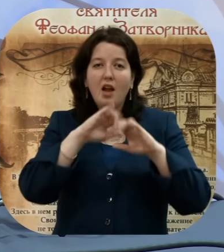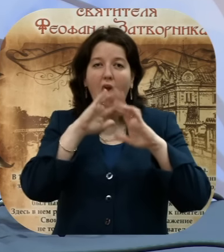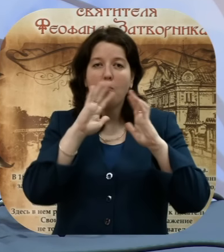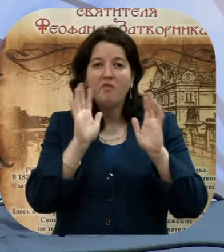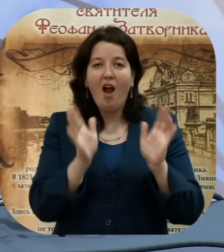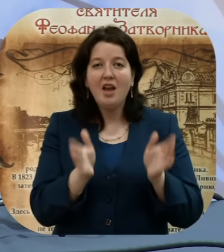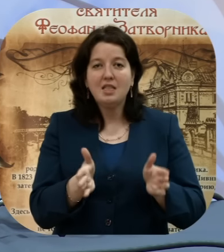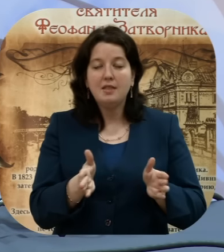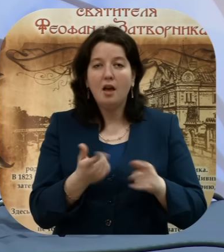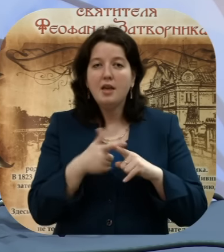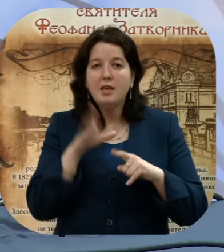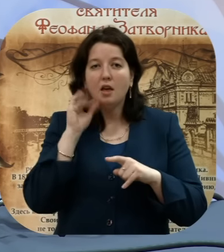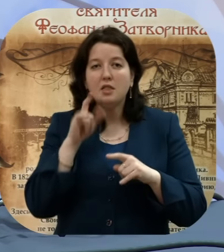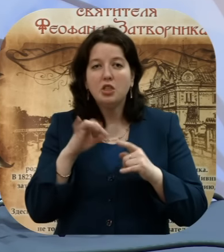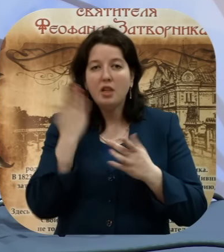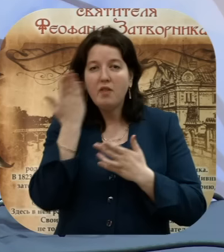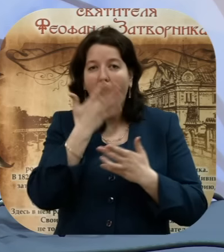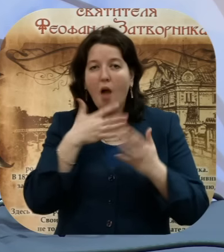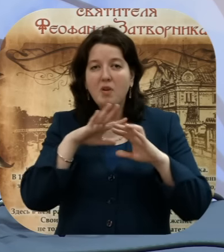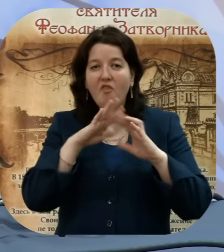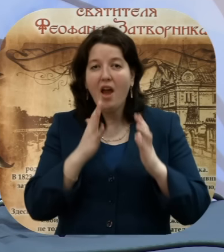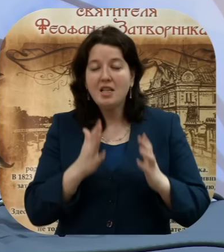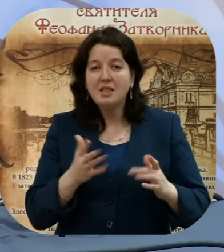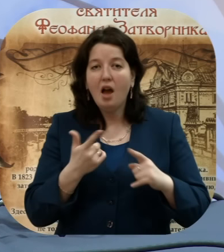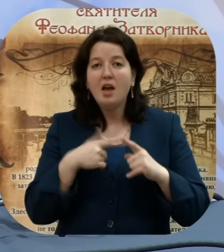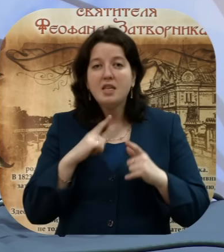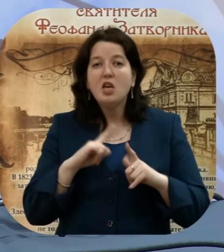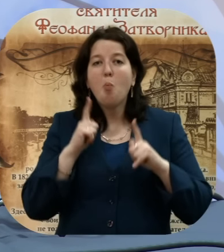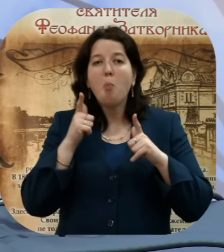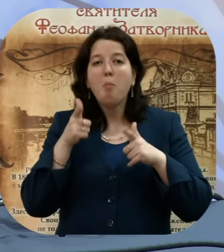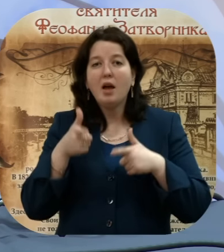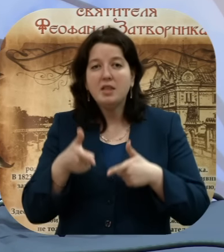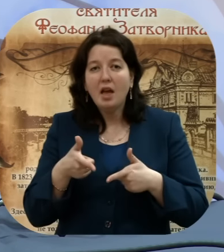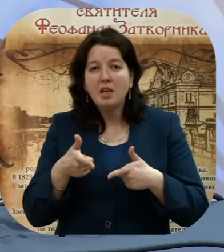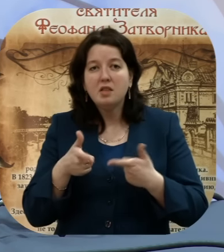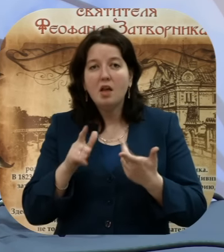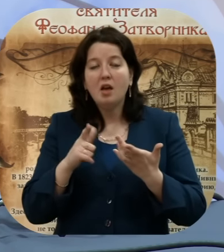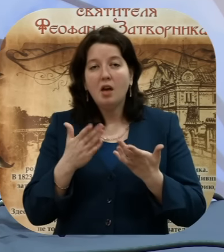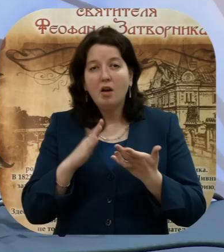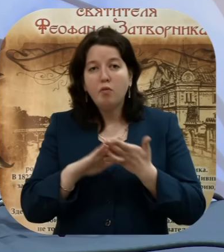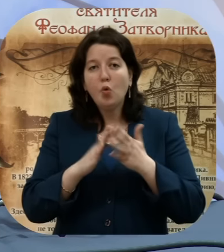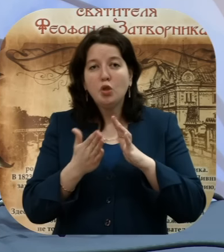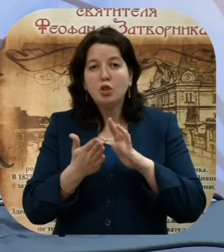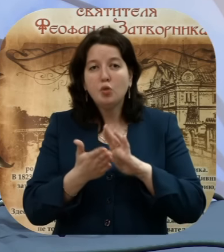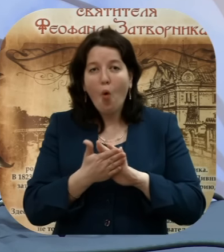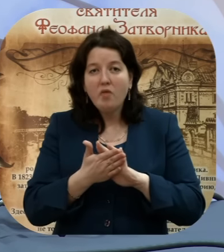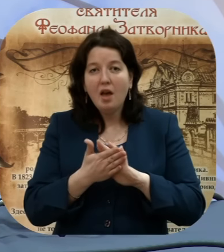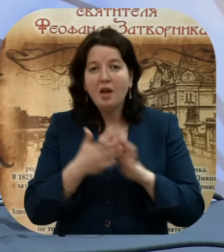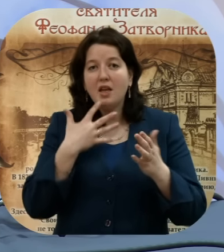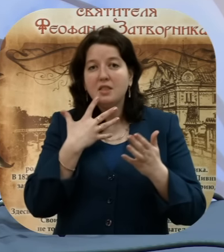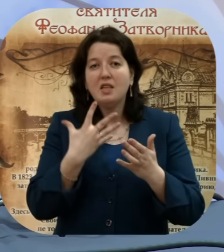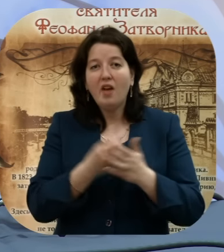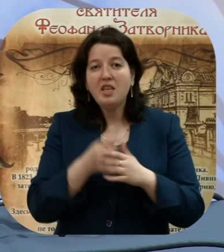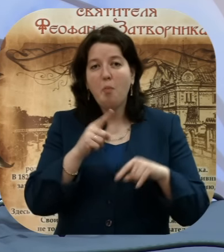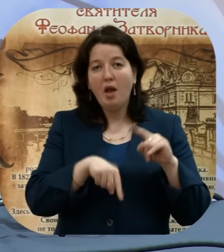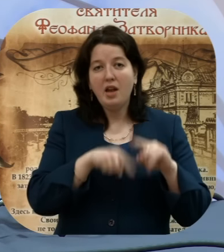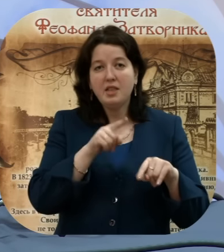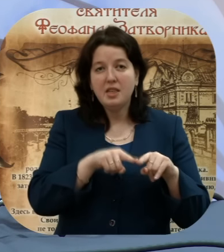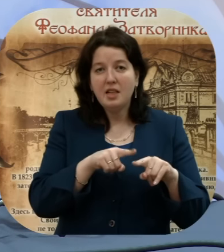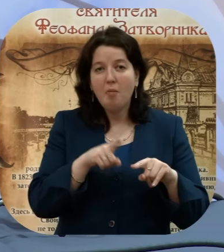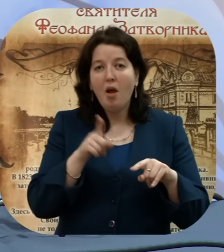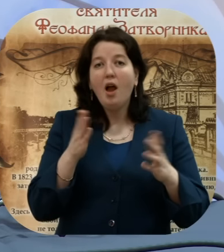И когда он омывается, а попадает опять в атмосферу своих родителей, которые немытые, то